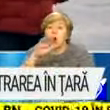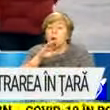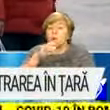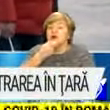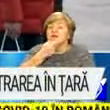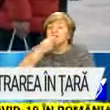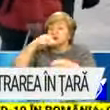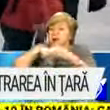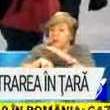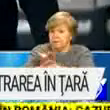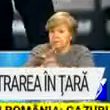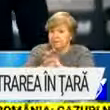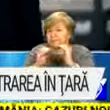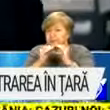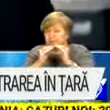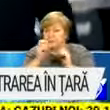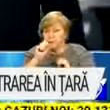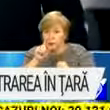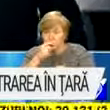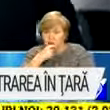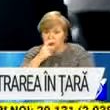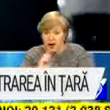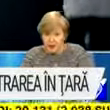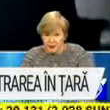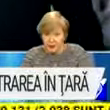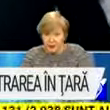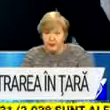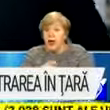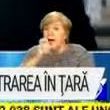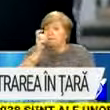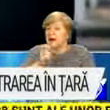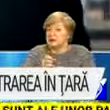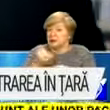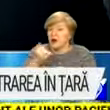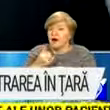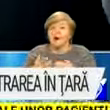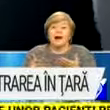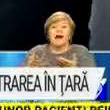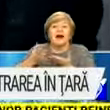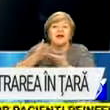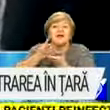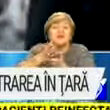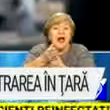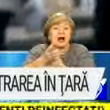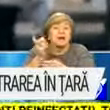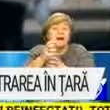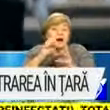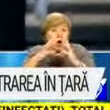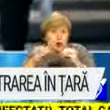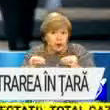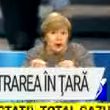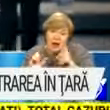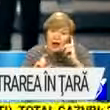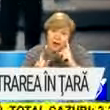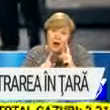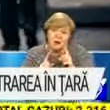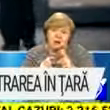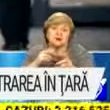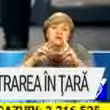mai mică sau egală cu 12 ani, persoanele aflate în tranzit dacă părăsesc România în cel mult 24 de